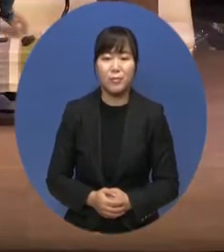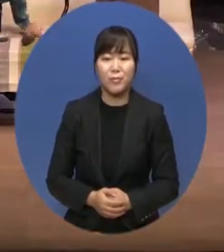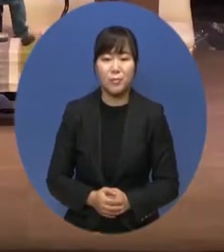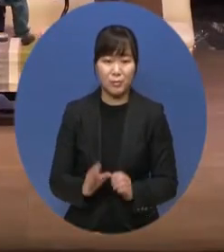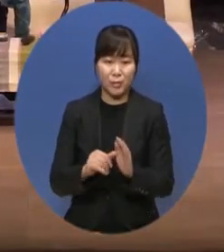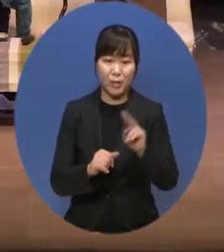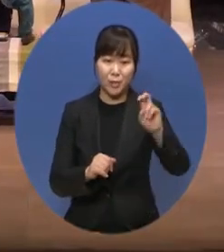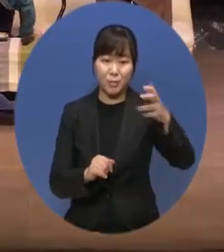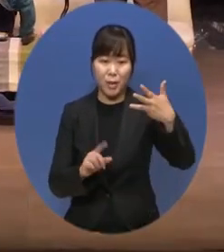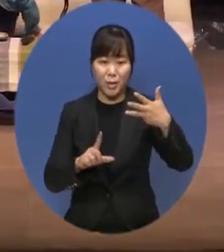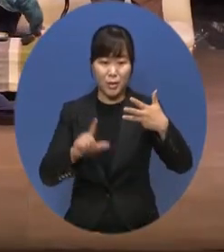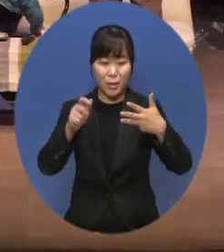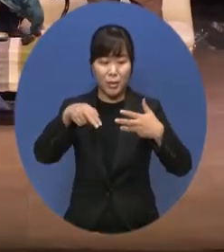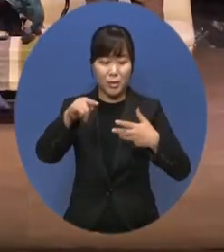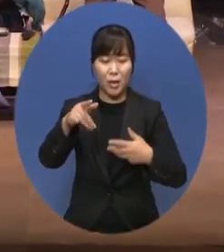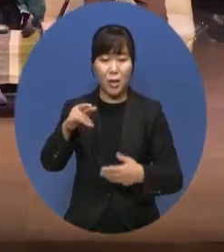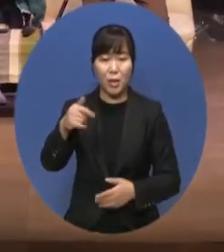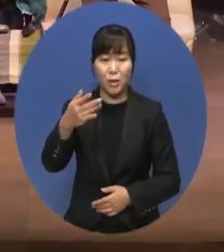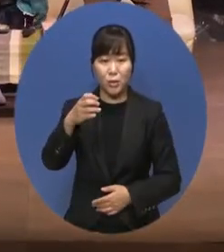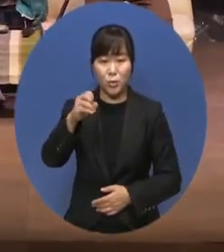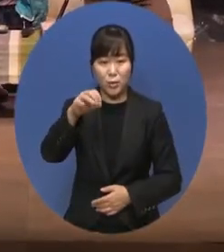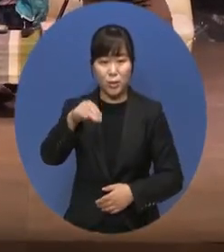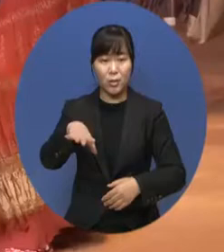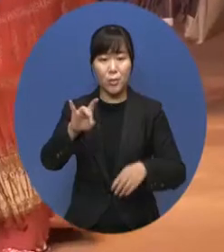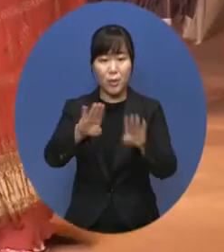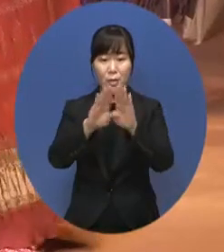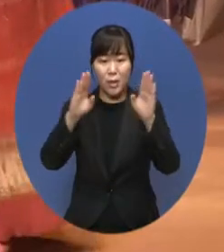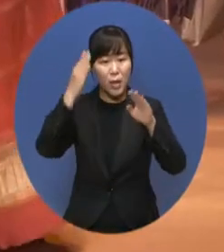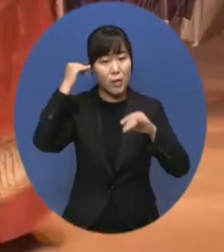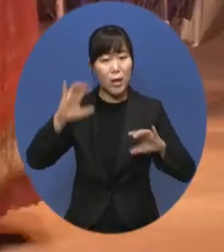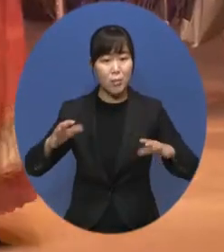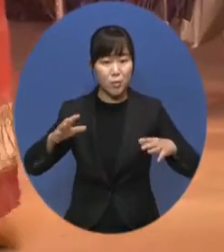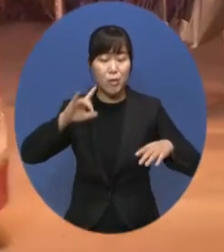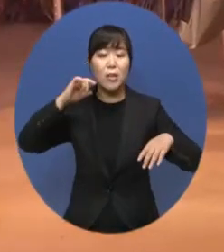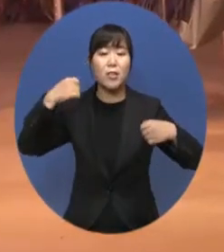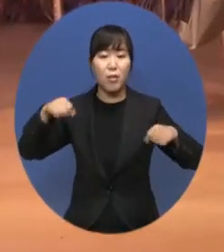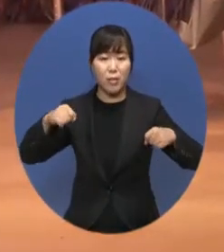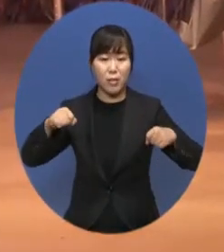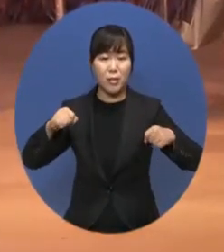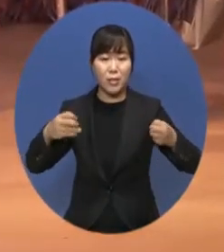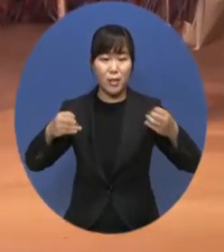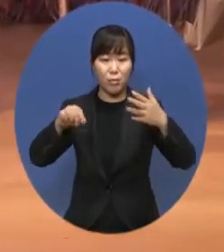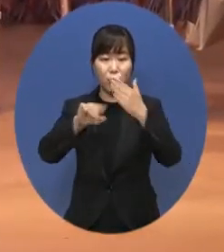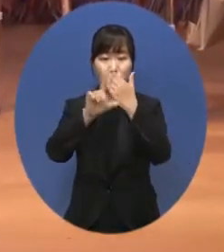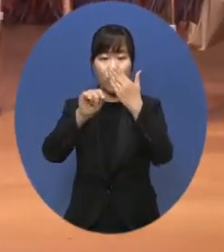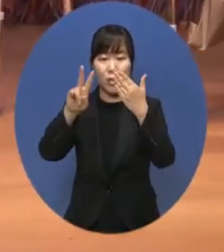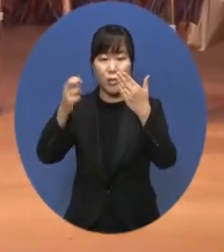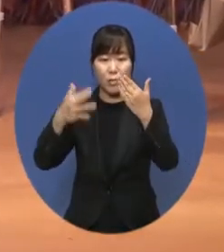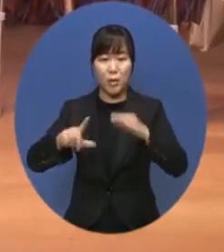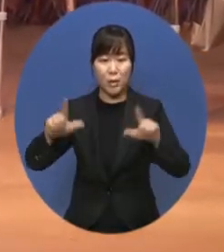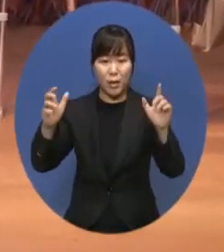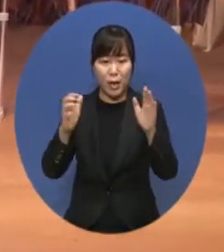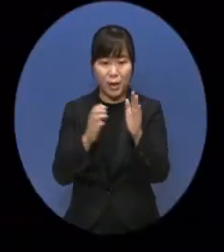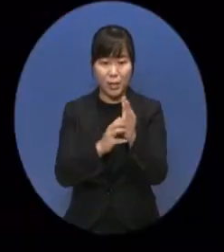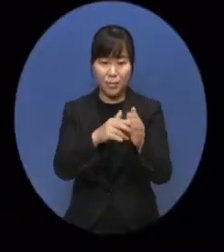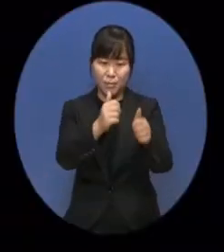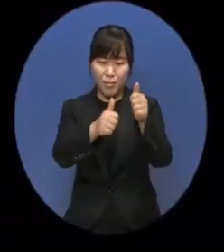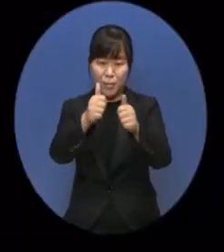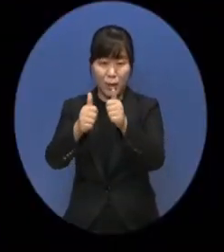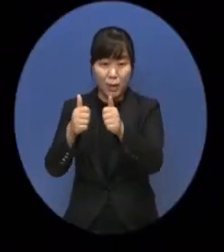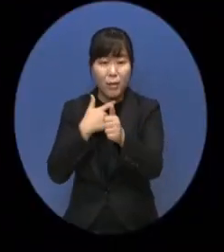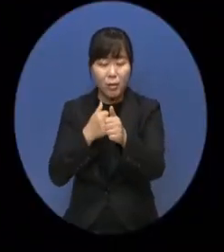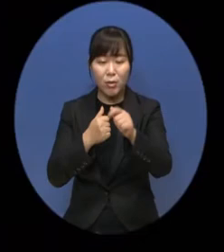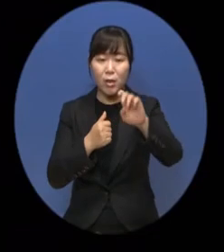이날 28일 세종에서 처음 개최되는 대한민국 연극제는 9월 28일까지 본선 경연